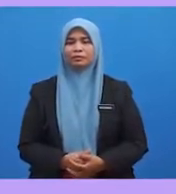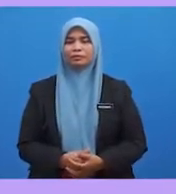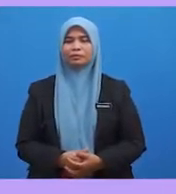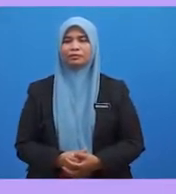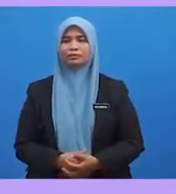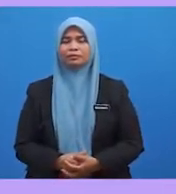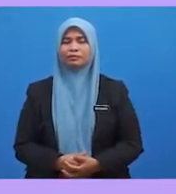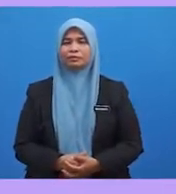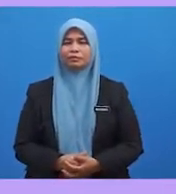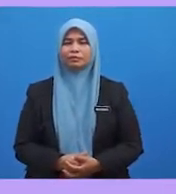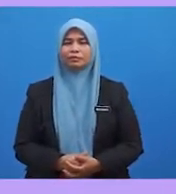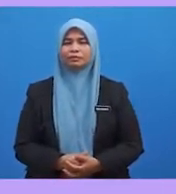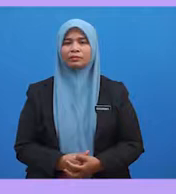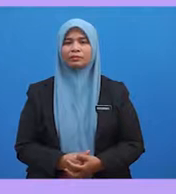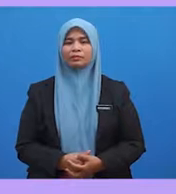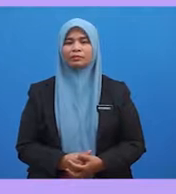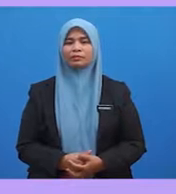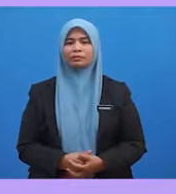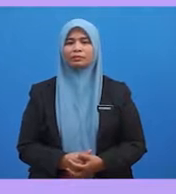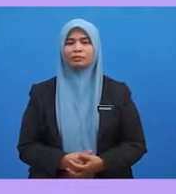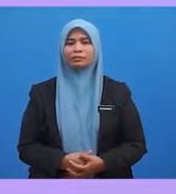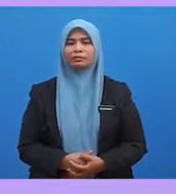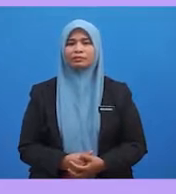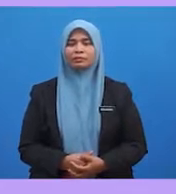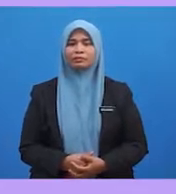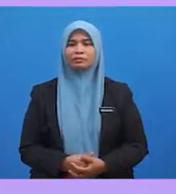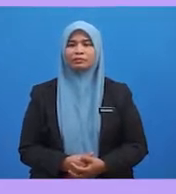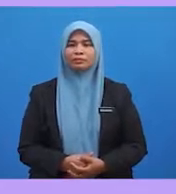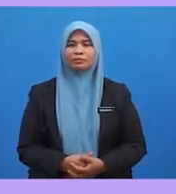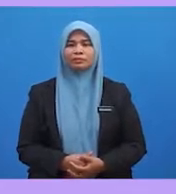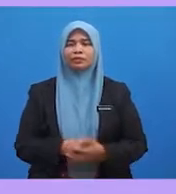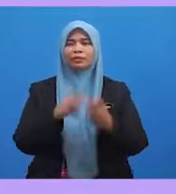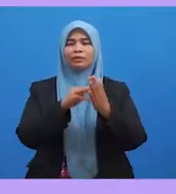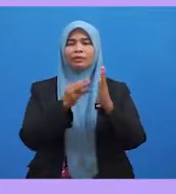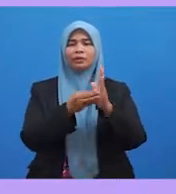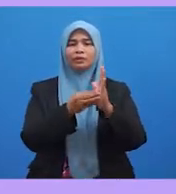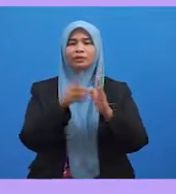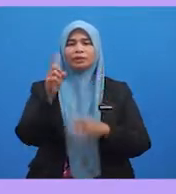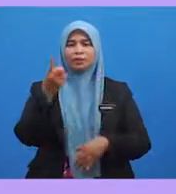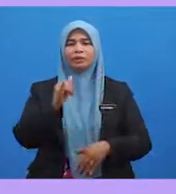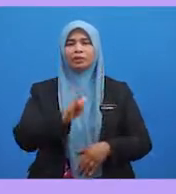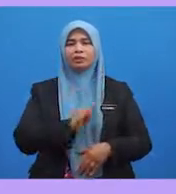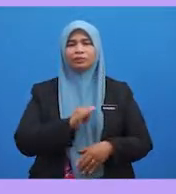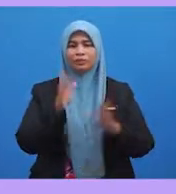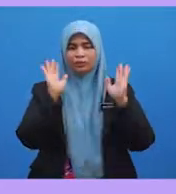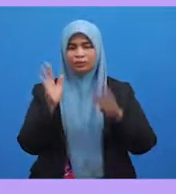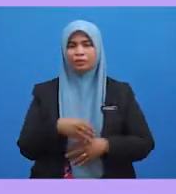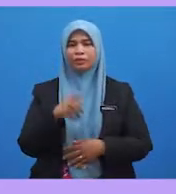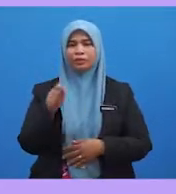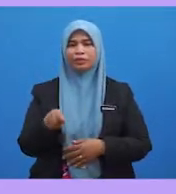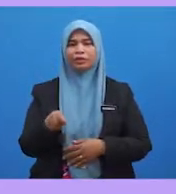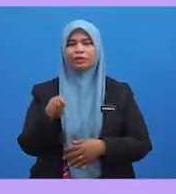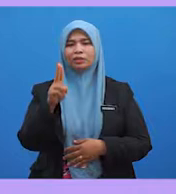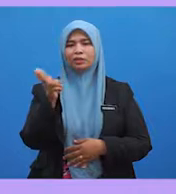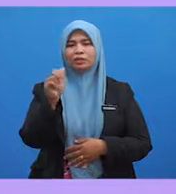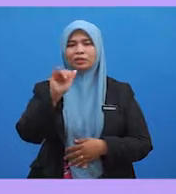usalli sunnatal hajati raka'ataini lillahi ta'ala, yang bermaksud